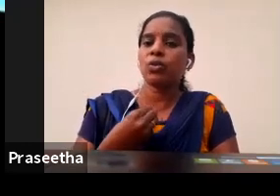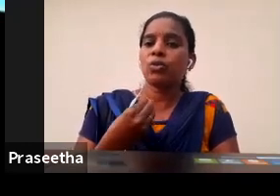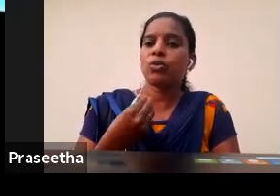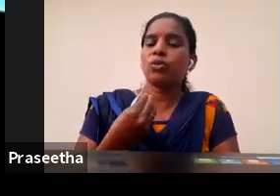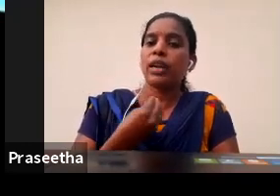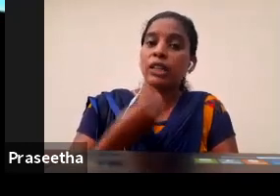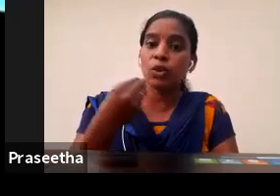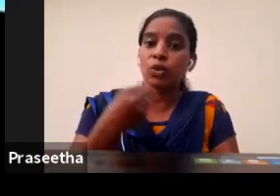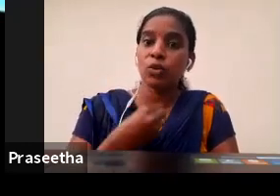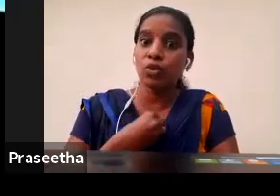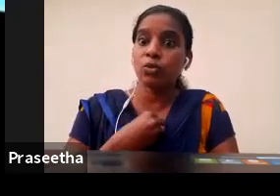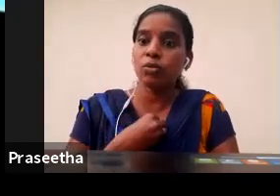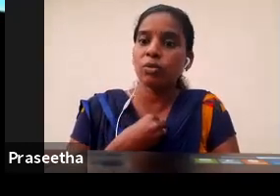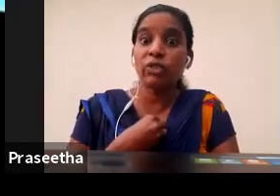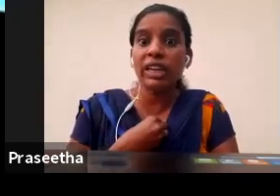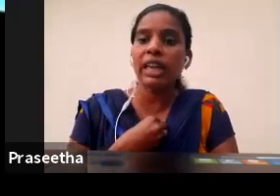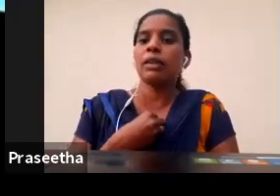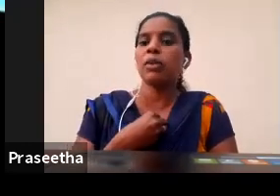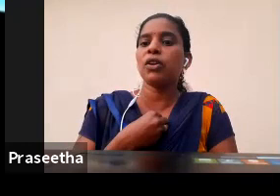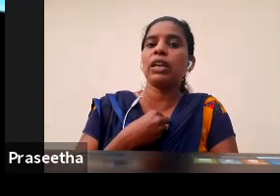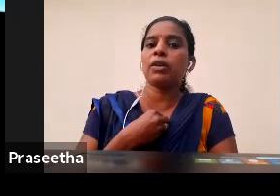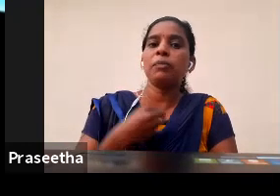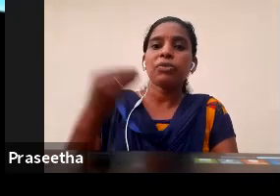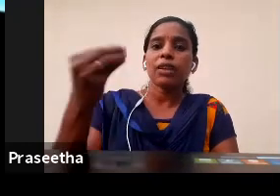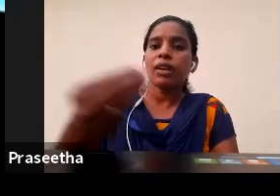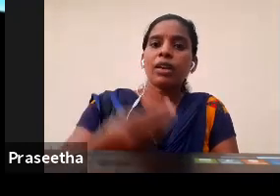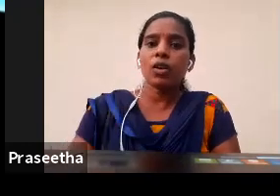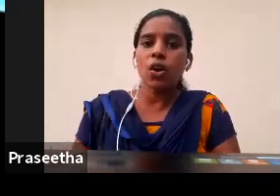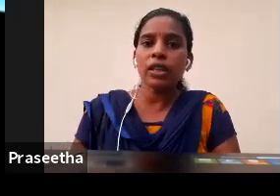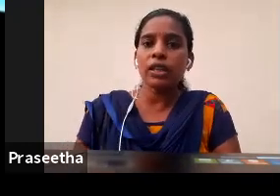പറയാ ഒരു വല്ലാത്തൊരു വിങ്ങല് നമുക്ക് ഫീൽ ചെയ്യും